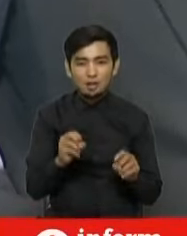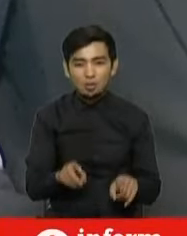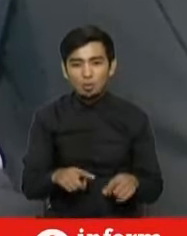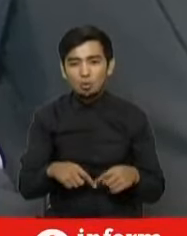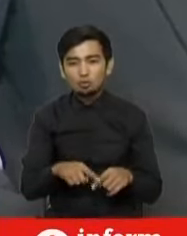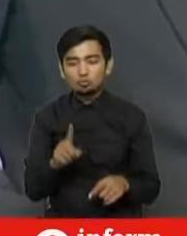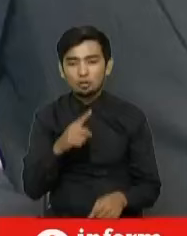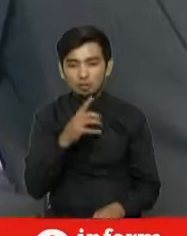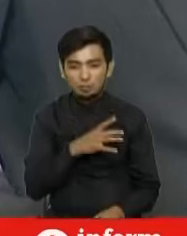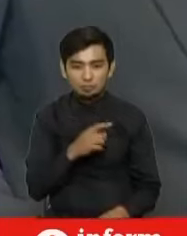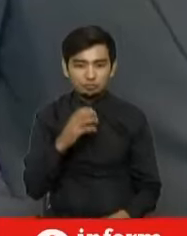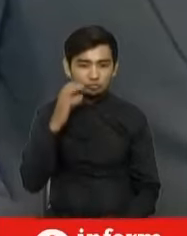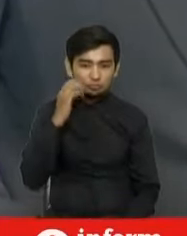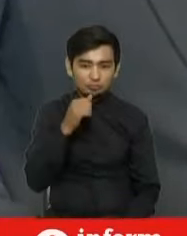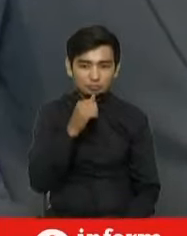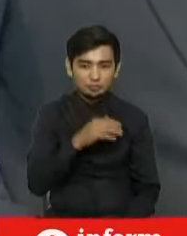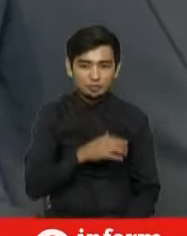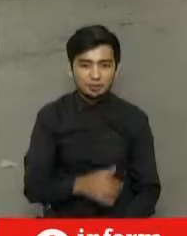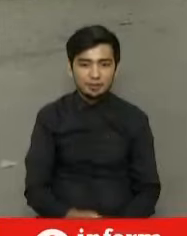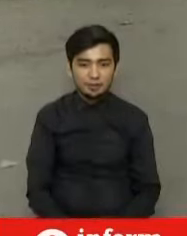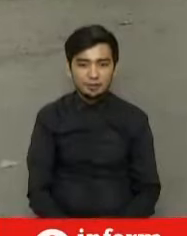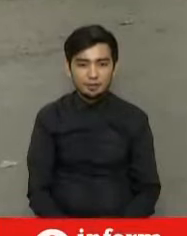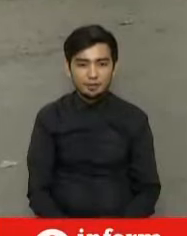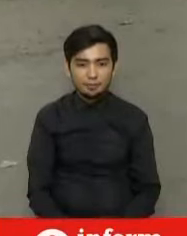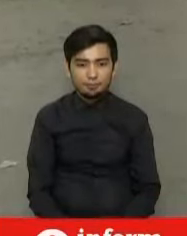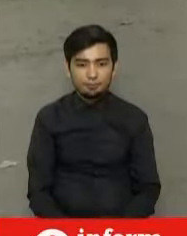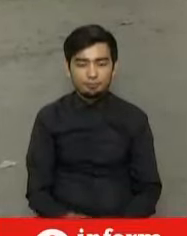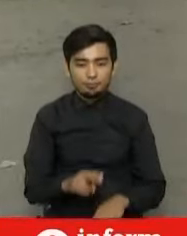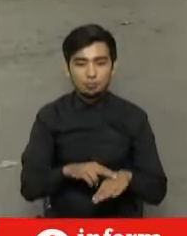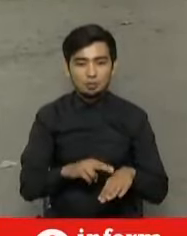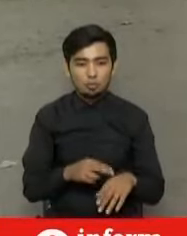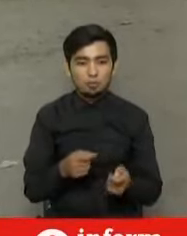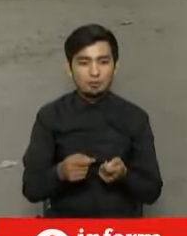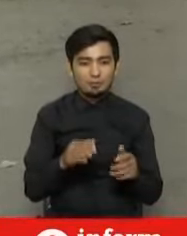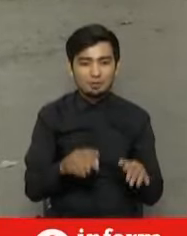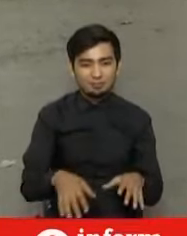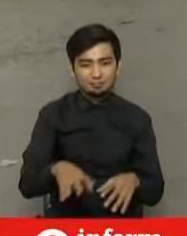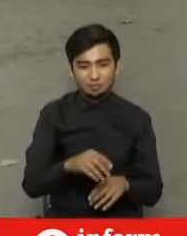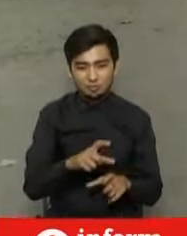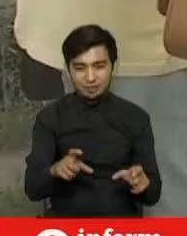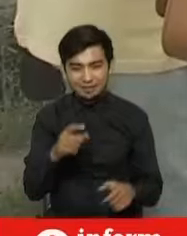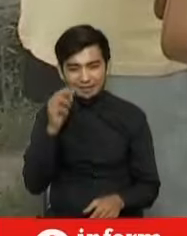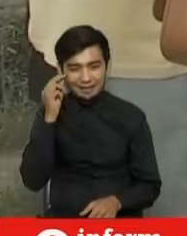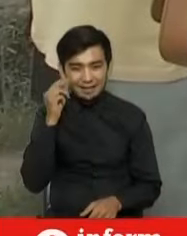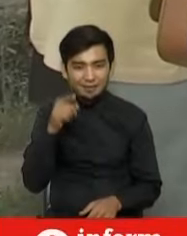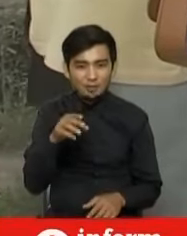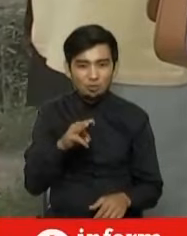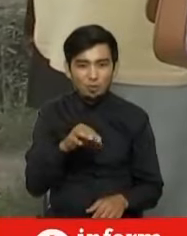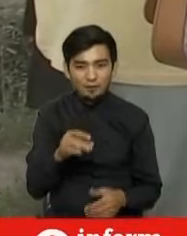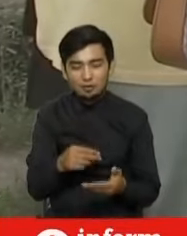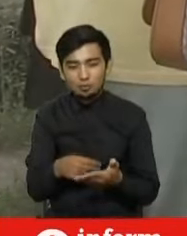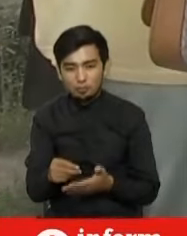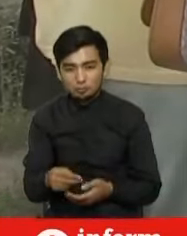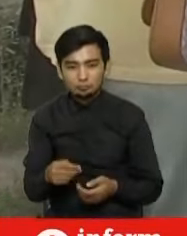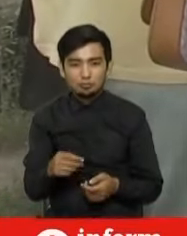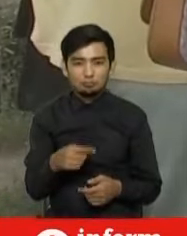Әріптесім Оразай Нұртайұлы анықтап көрді. Полиция басқармасының алдына жиналған бұл азаматтар Қытайдан тауар алдырып кәсіп ашып беремін